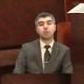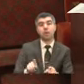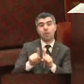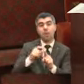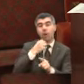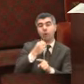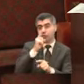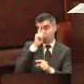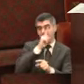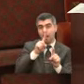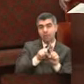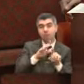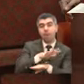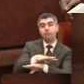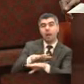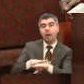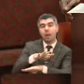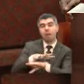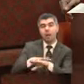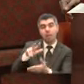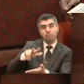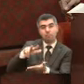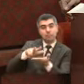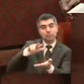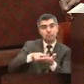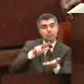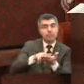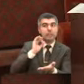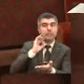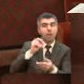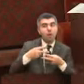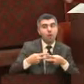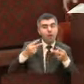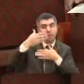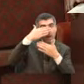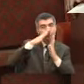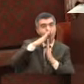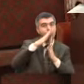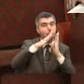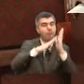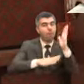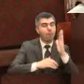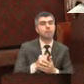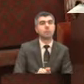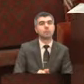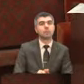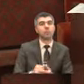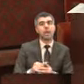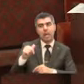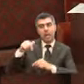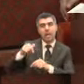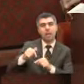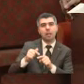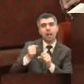غير ثابت بالجهات فيما يتعلق بالترخيص في هذا المجال هذا. بطبيعة الحال كاين بعض المهنيين جاوبوا، وحنا